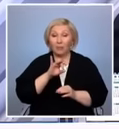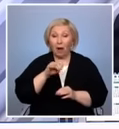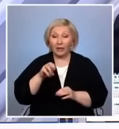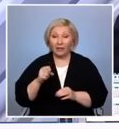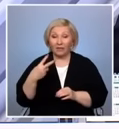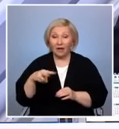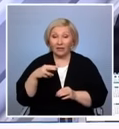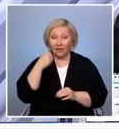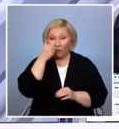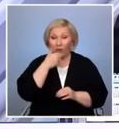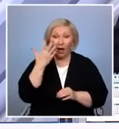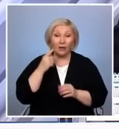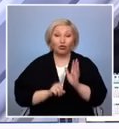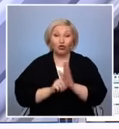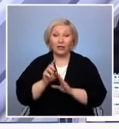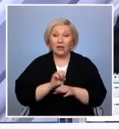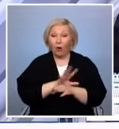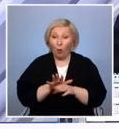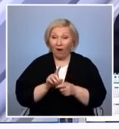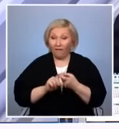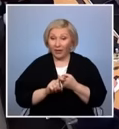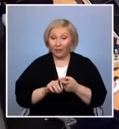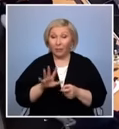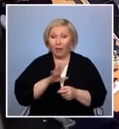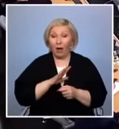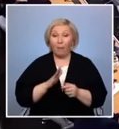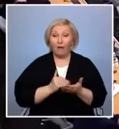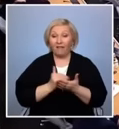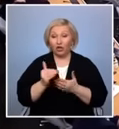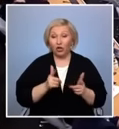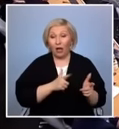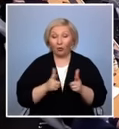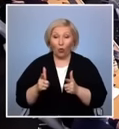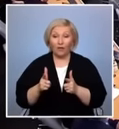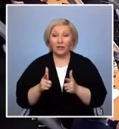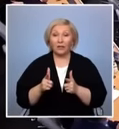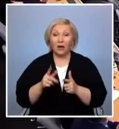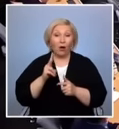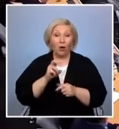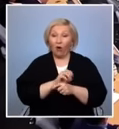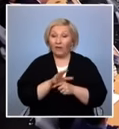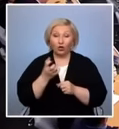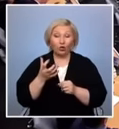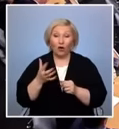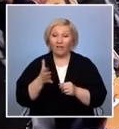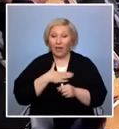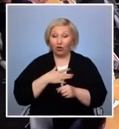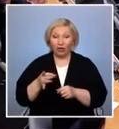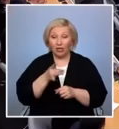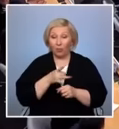сплотиться как один, там, руки к винтовке, там, т.д., нацисты, враги вокруг нас там, и прочее. Тут, значит,